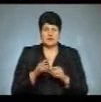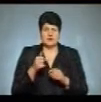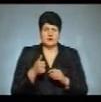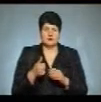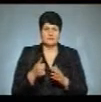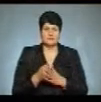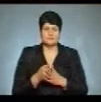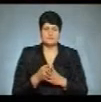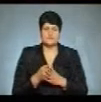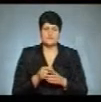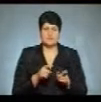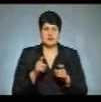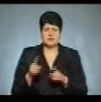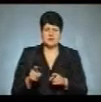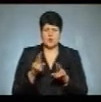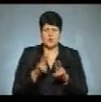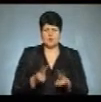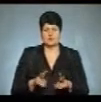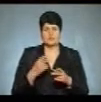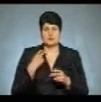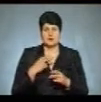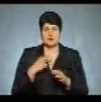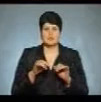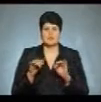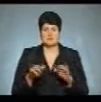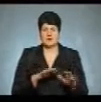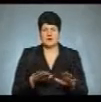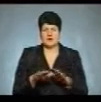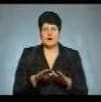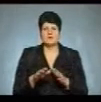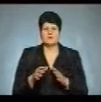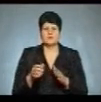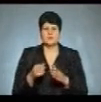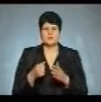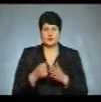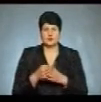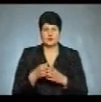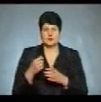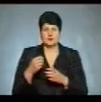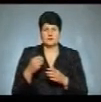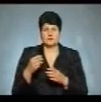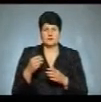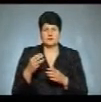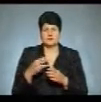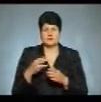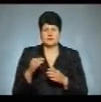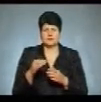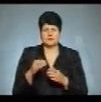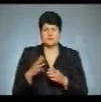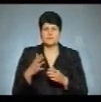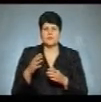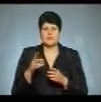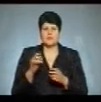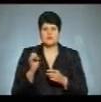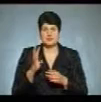2019 року. Відкладається судового розгляду кримінального провадження за номером 120-182-1018-45 від 36-18 року до 5 березня 2019 року